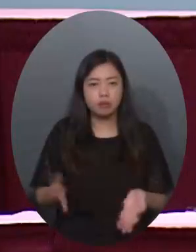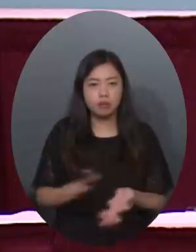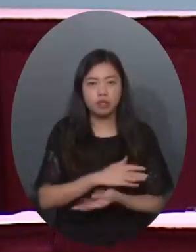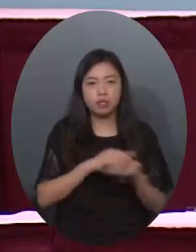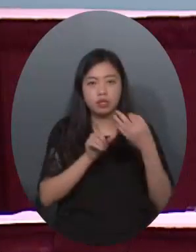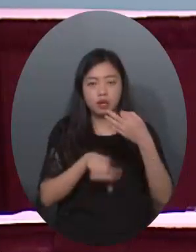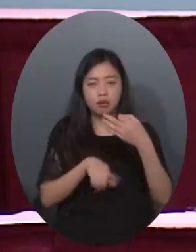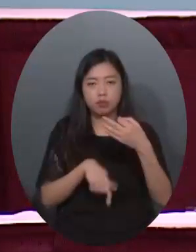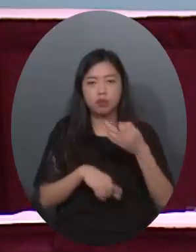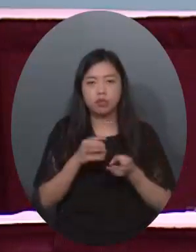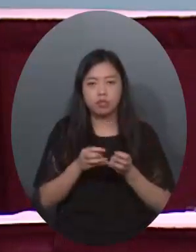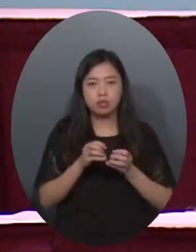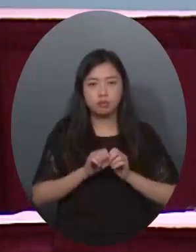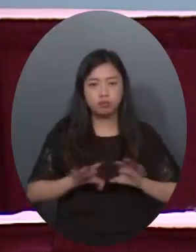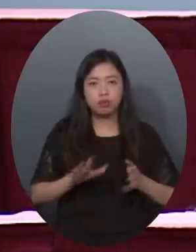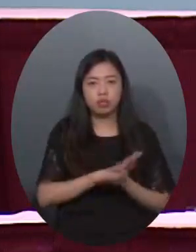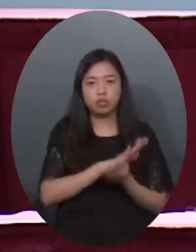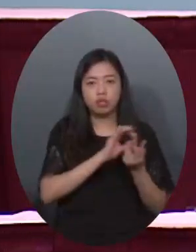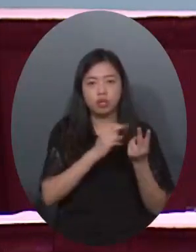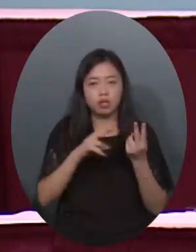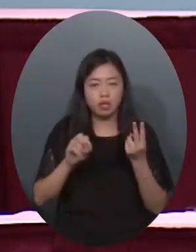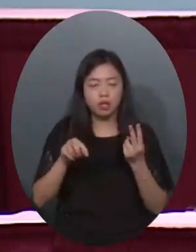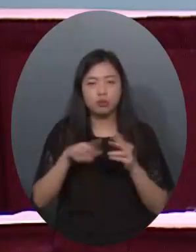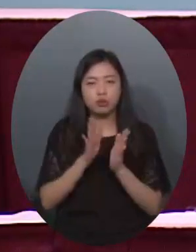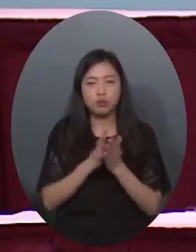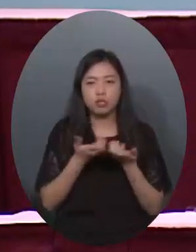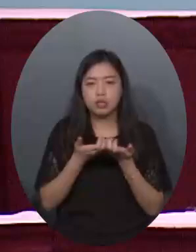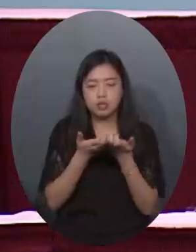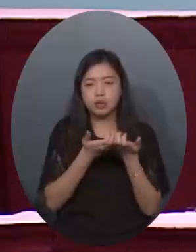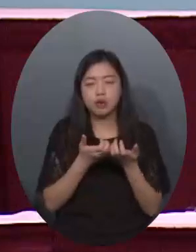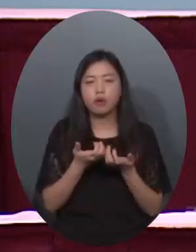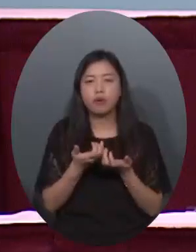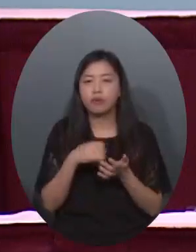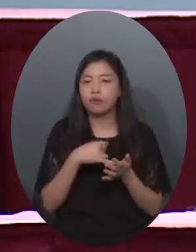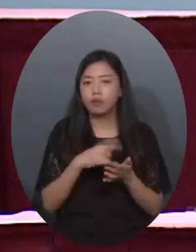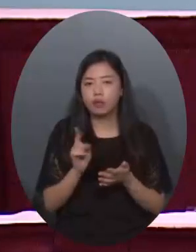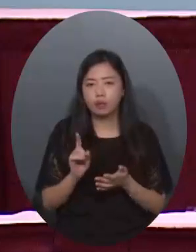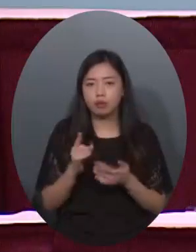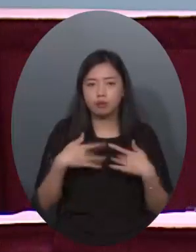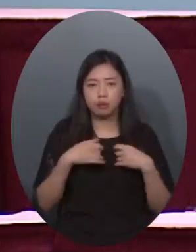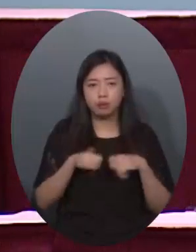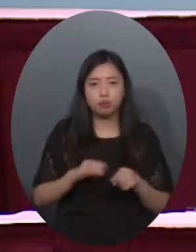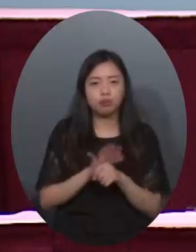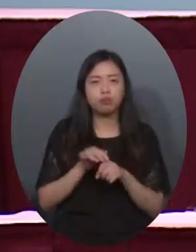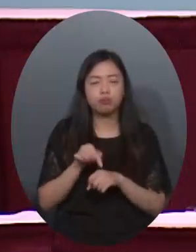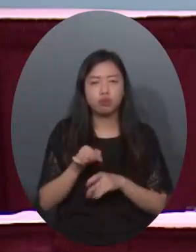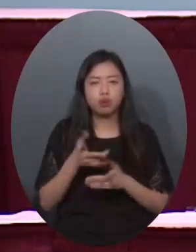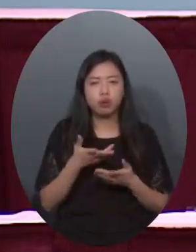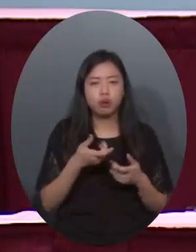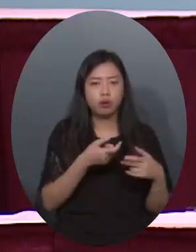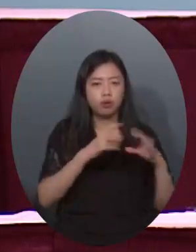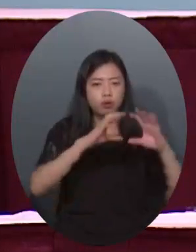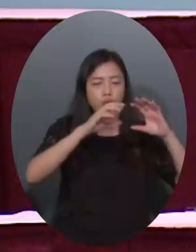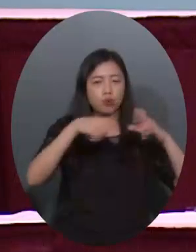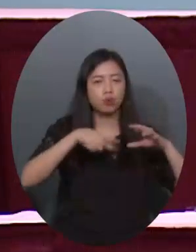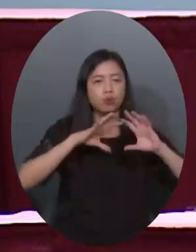月公布了2020年度業績。新型冠狀病的疫情對集團各項業務帶來